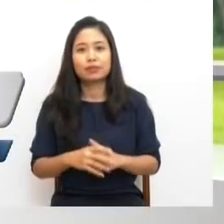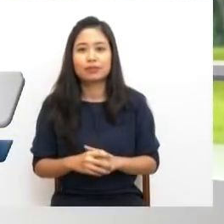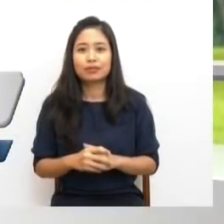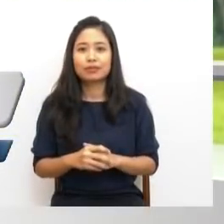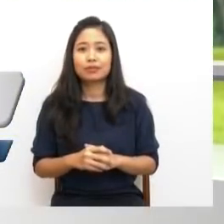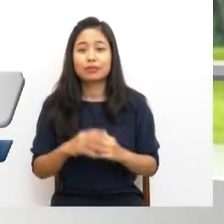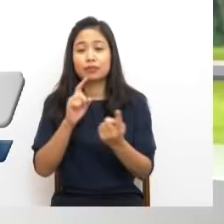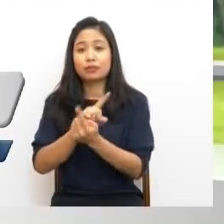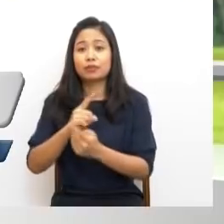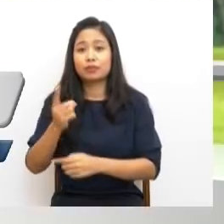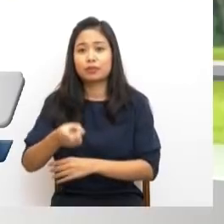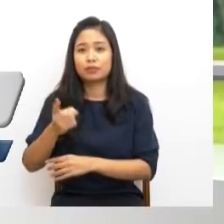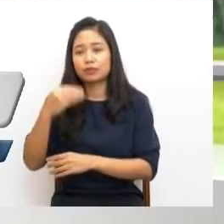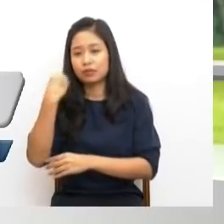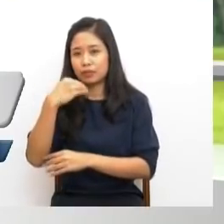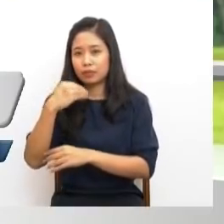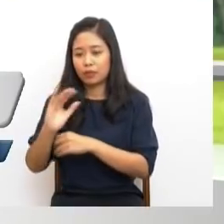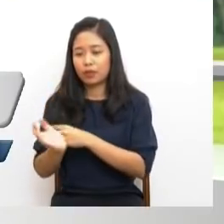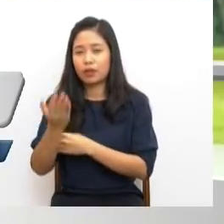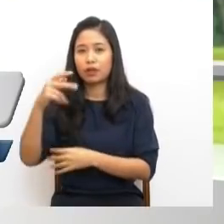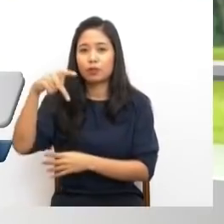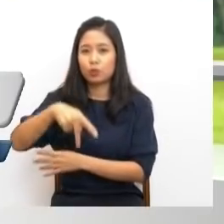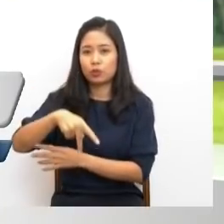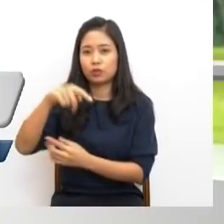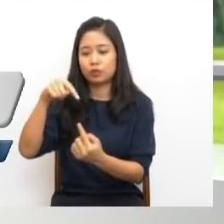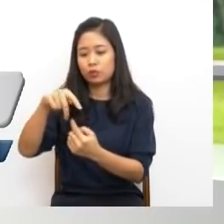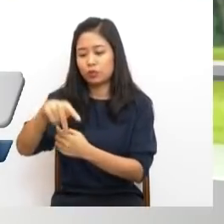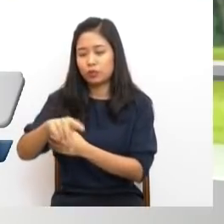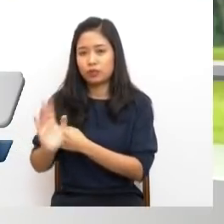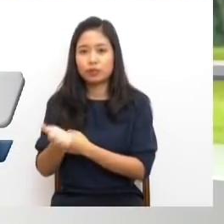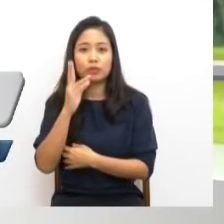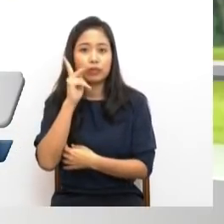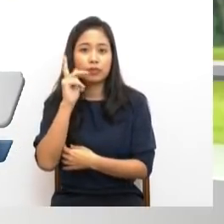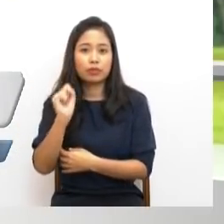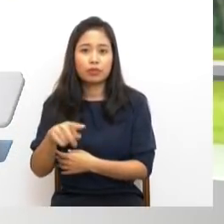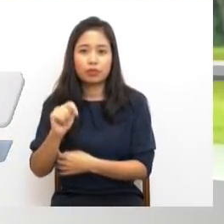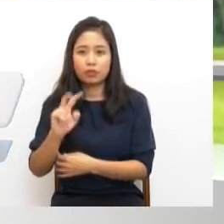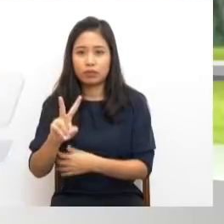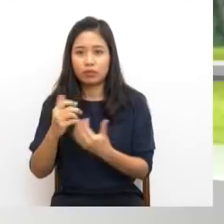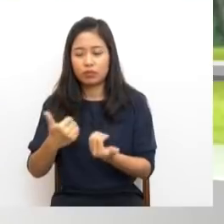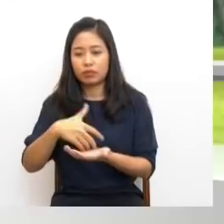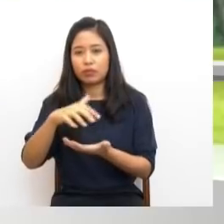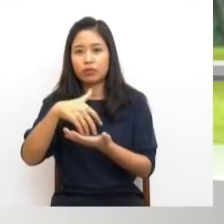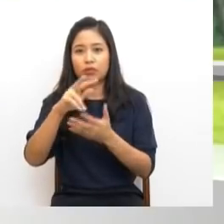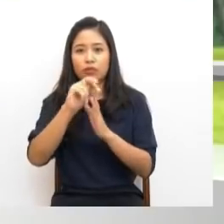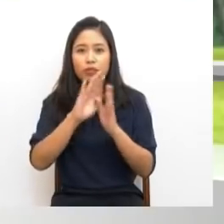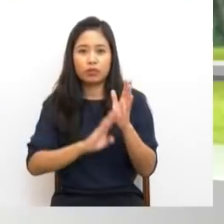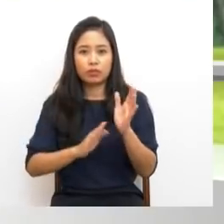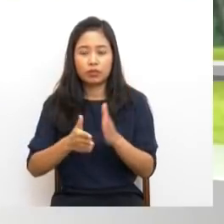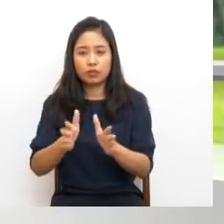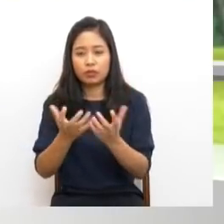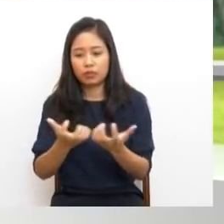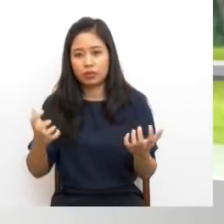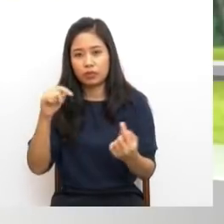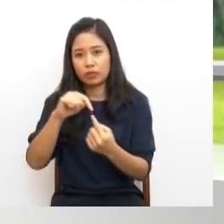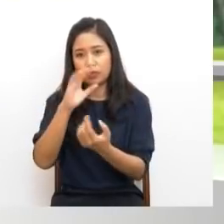สวัสดีค่ะกลับมาพบกันเป็นประจำในทุกเช้าวันพุธแบบนี้นะคะกับรายการพุธเช้าข่าวสปทค่ะรายการที่นำเสนอนโยบายแนวทางและผลง